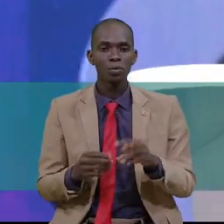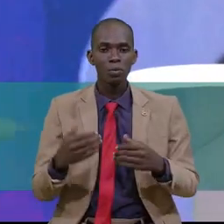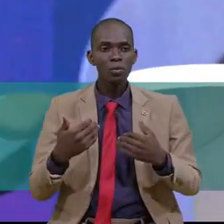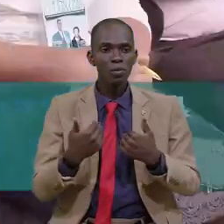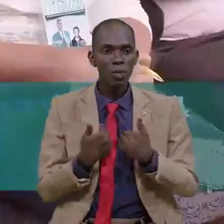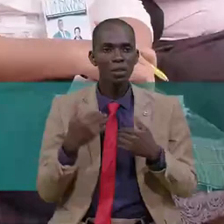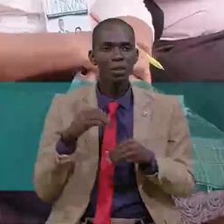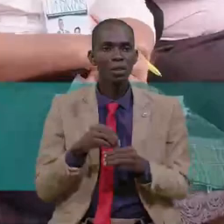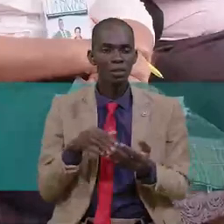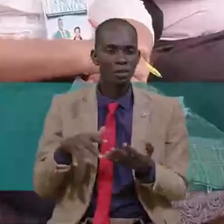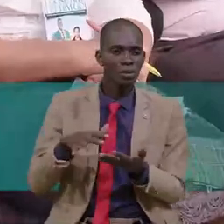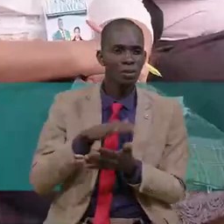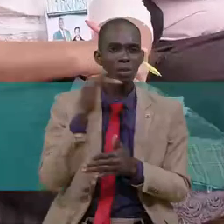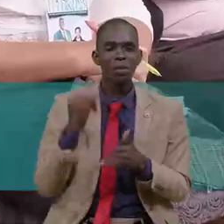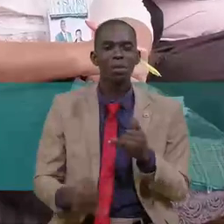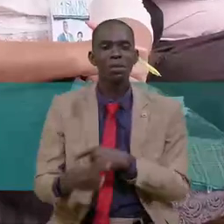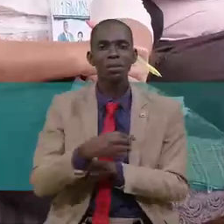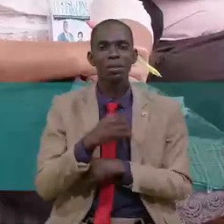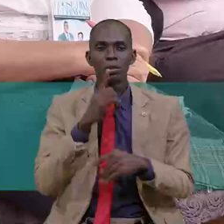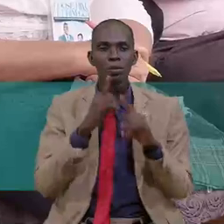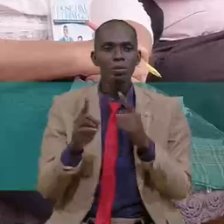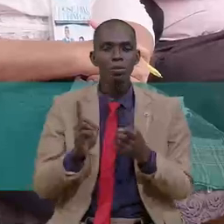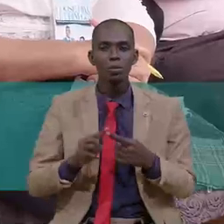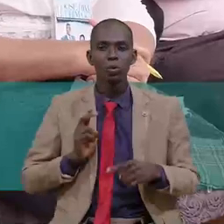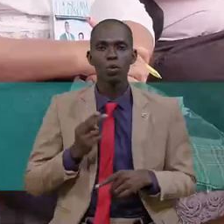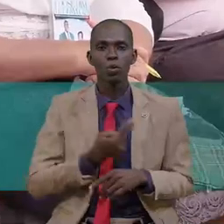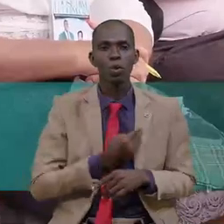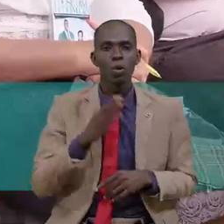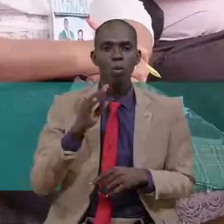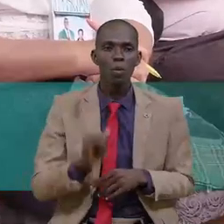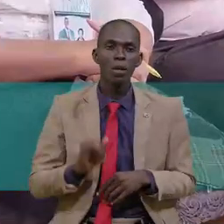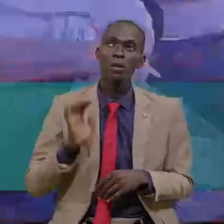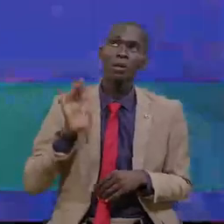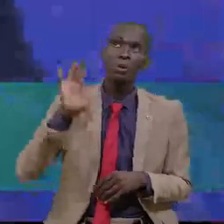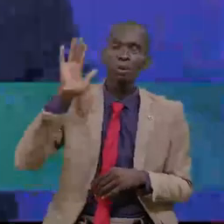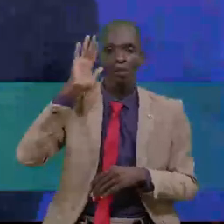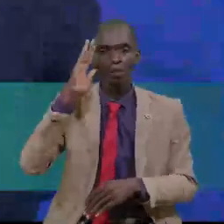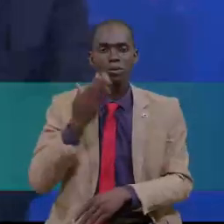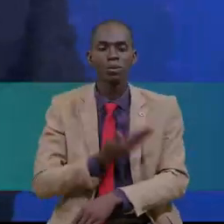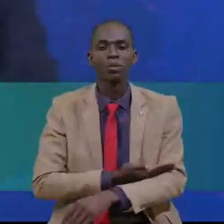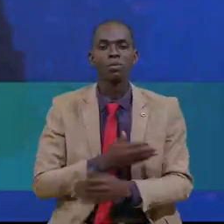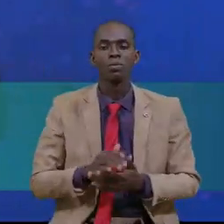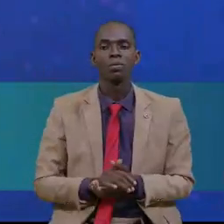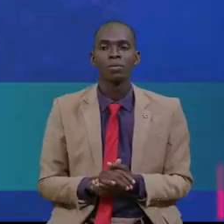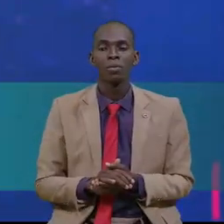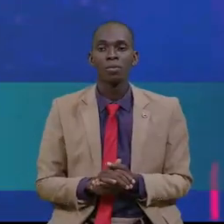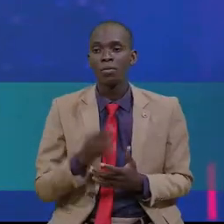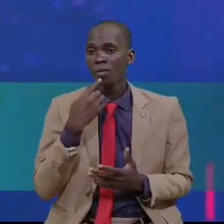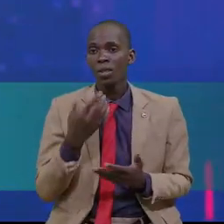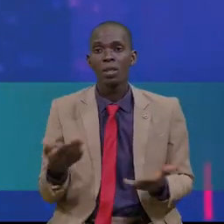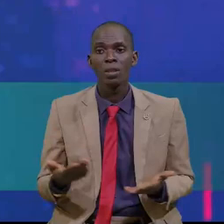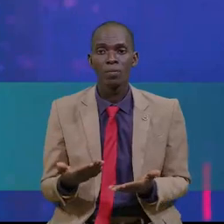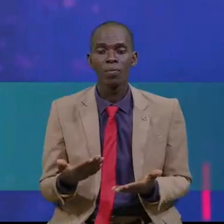Dieu, dans ces derniers temps, nous a parlé par le Fils. Il